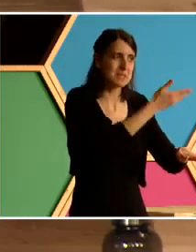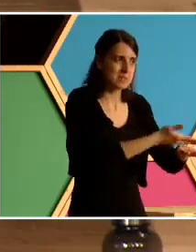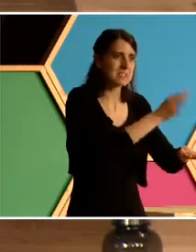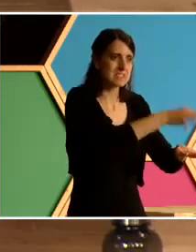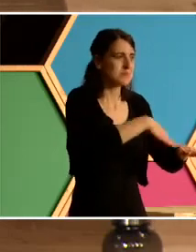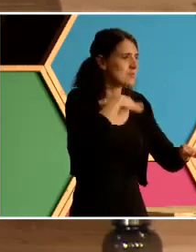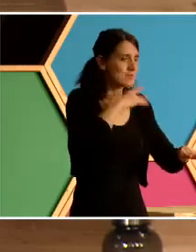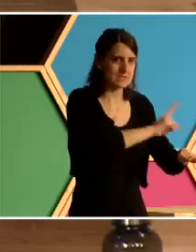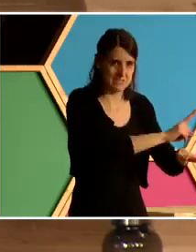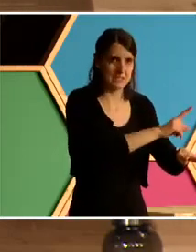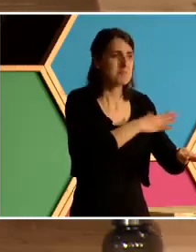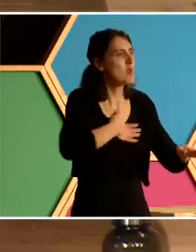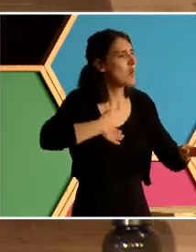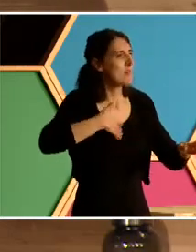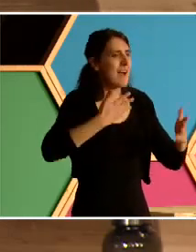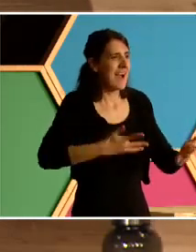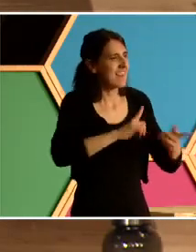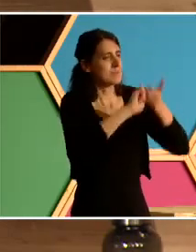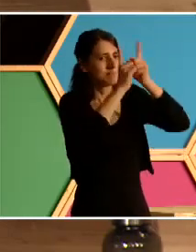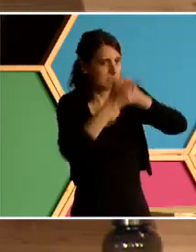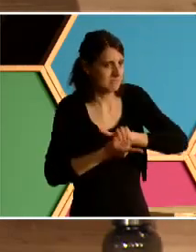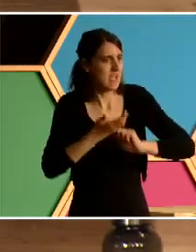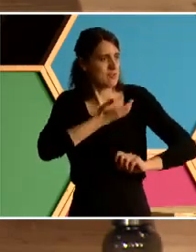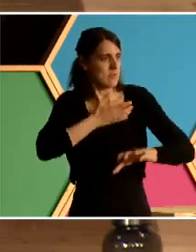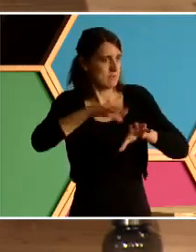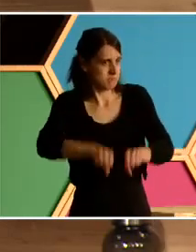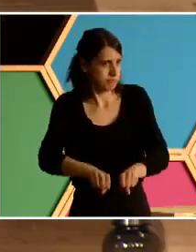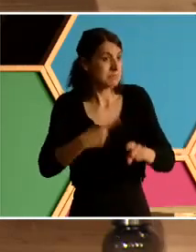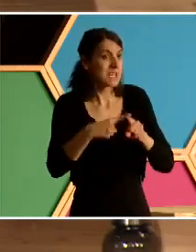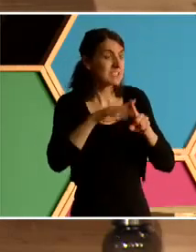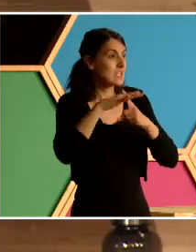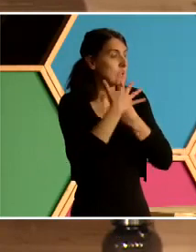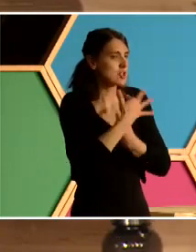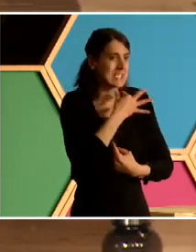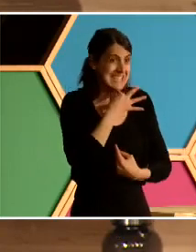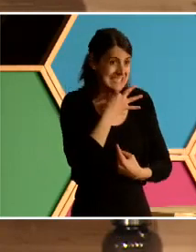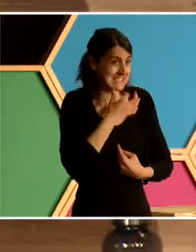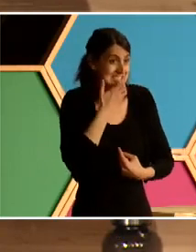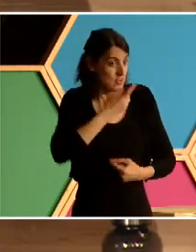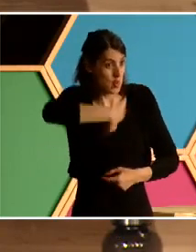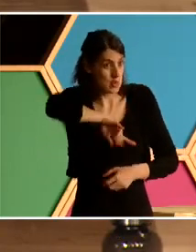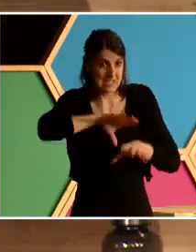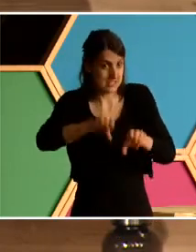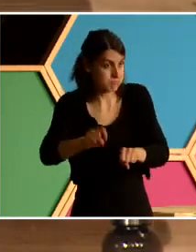una situació d'excepcionalitat, una excepció de crisi, i també perquè si no ho fèiem nosaltres, aquest espai